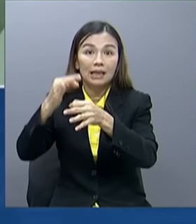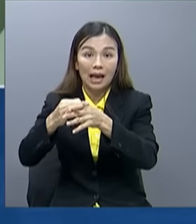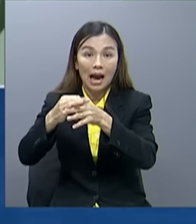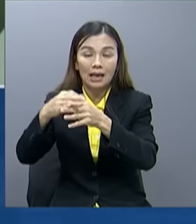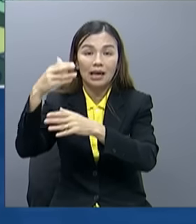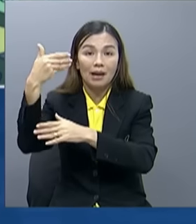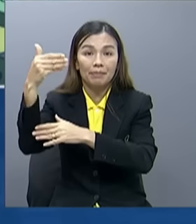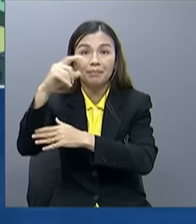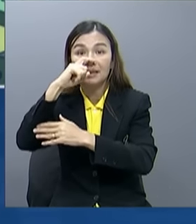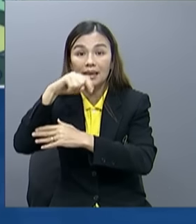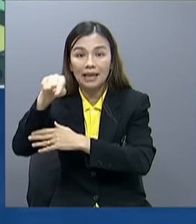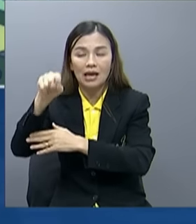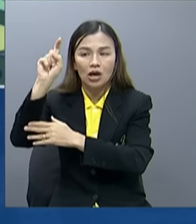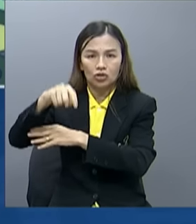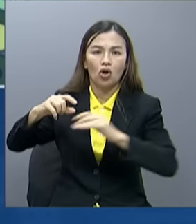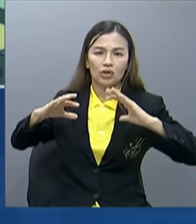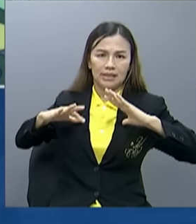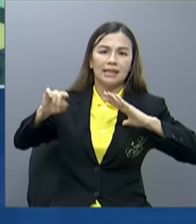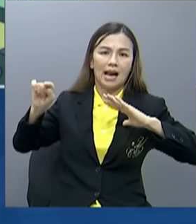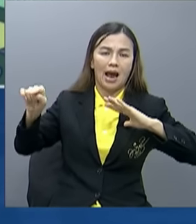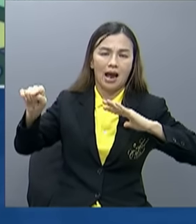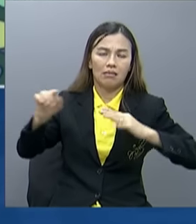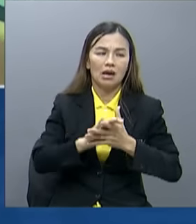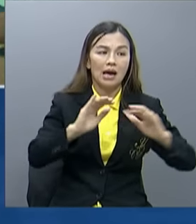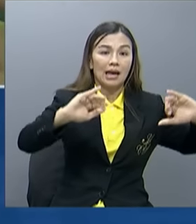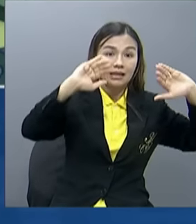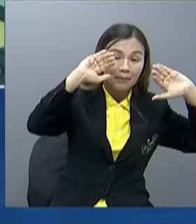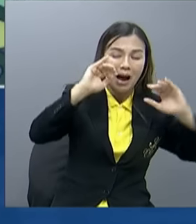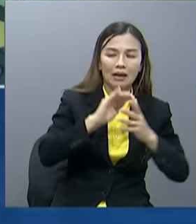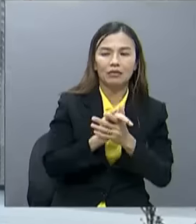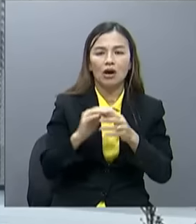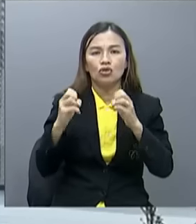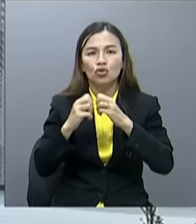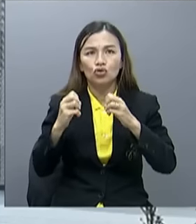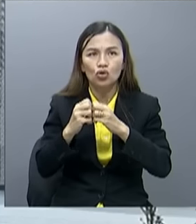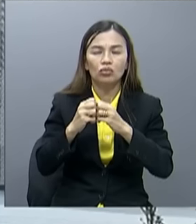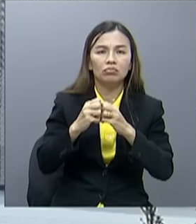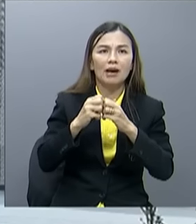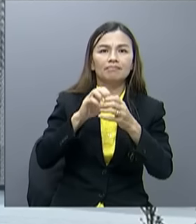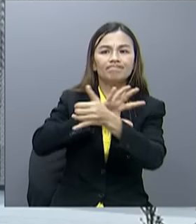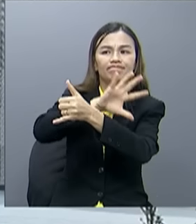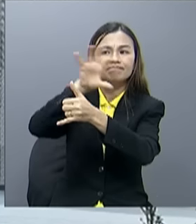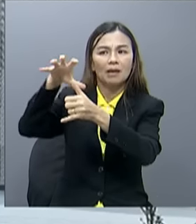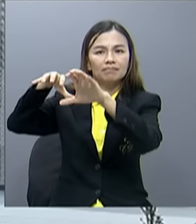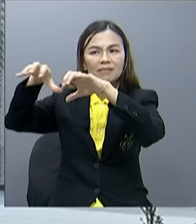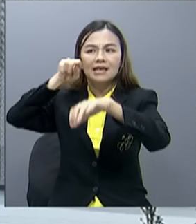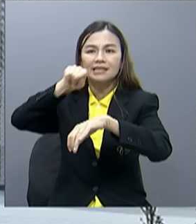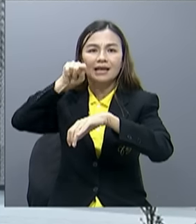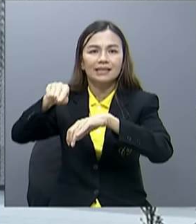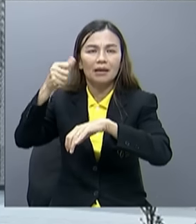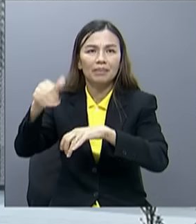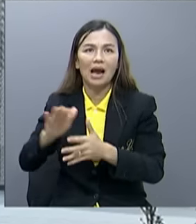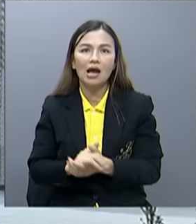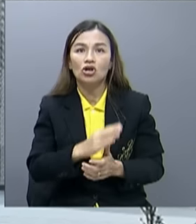าคารกลางทุกประเทศต้องมีอิสระจากการแทรกแซงของรัฐเพื่อให้คอยดูแลประคับประคองกันได้เมื่อไหร่ก็ตามที่ทุกคนมองไปในทางเดียวกันมันจะไ